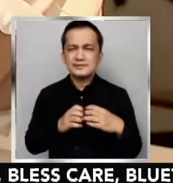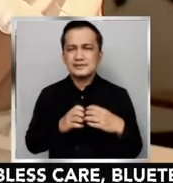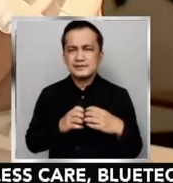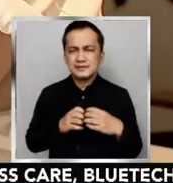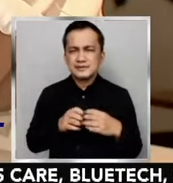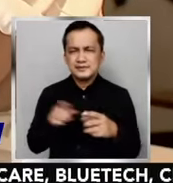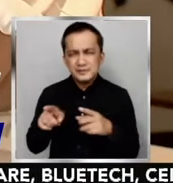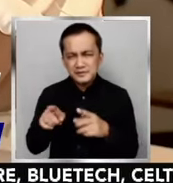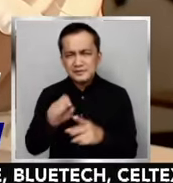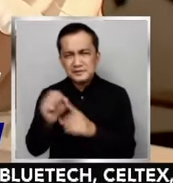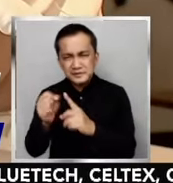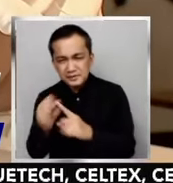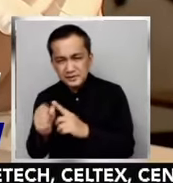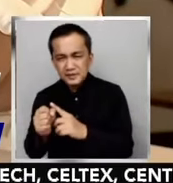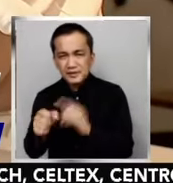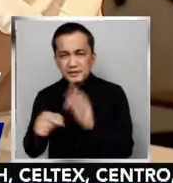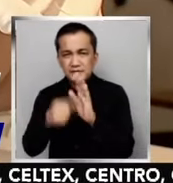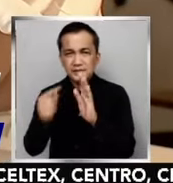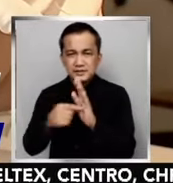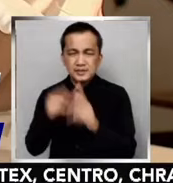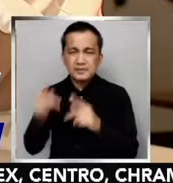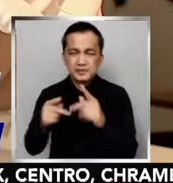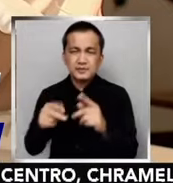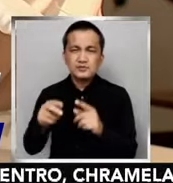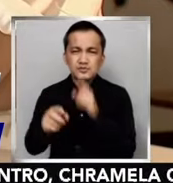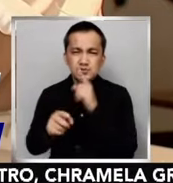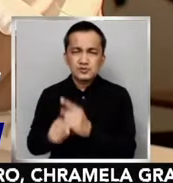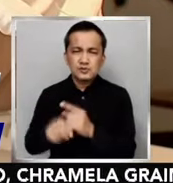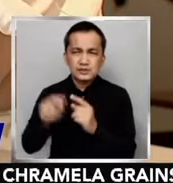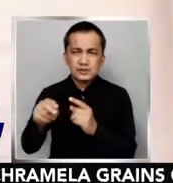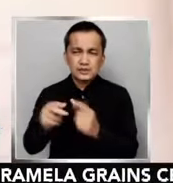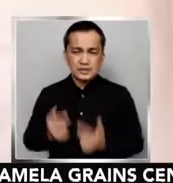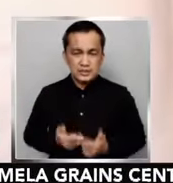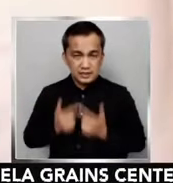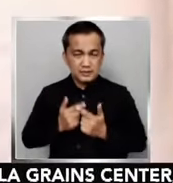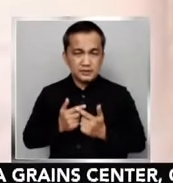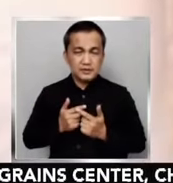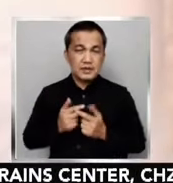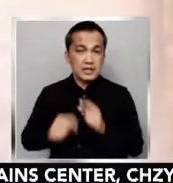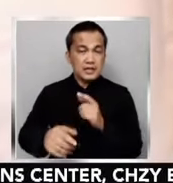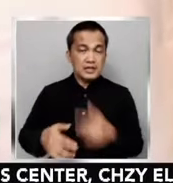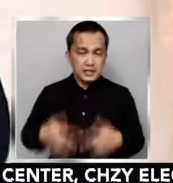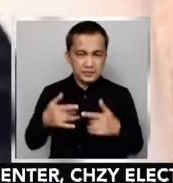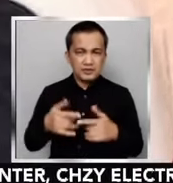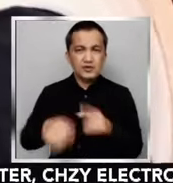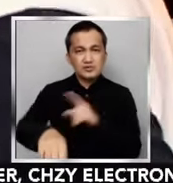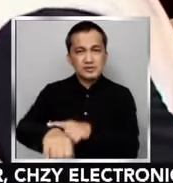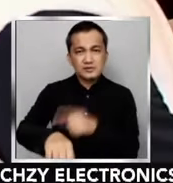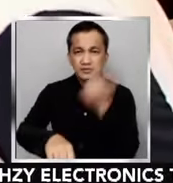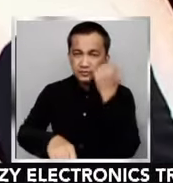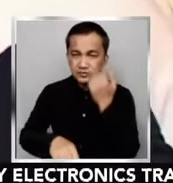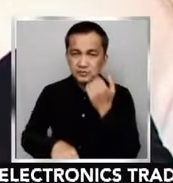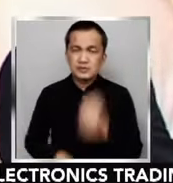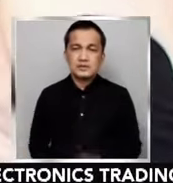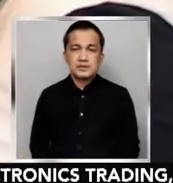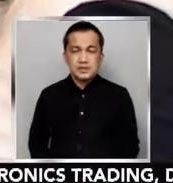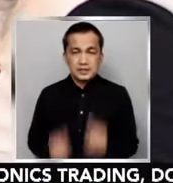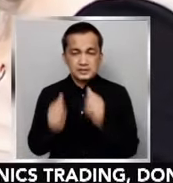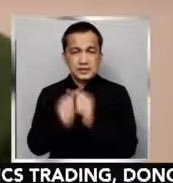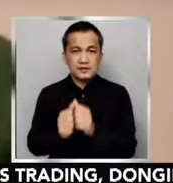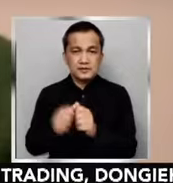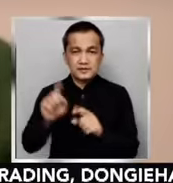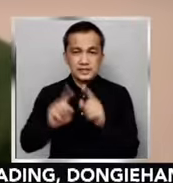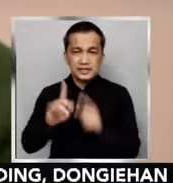may mga tao talagang kailangan live your life kasi you don't have much time makakasama nila rito ang sparkada star na si anj